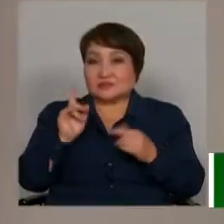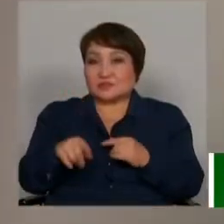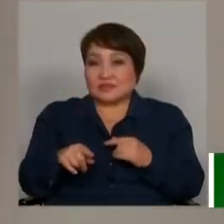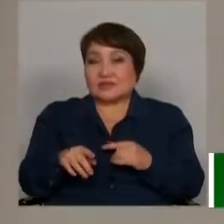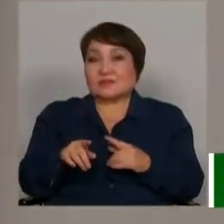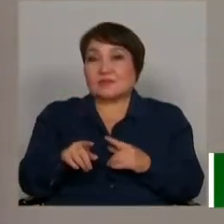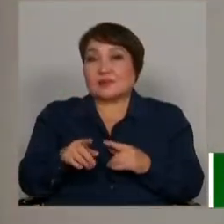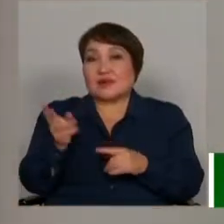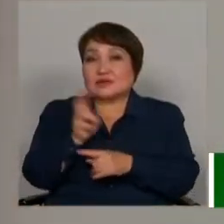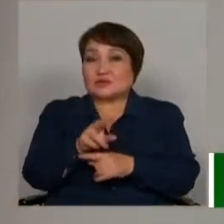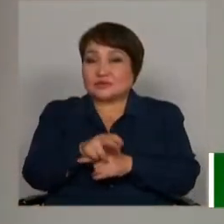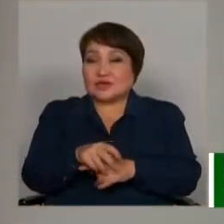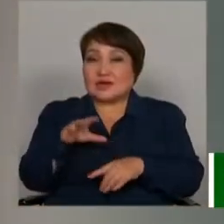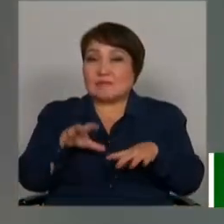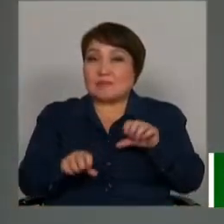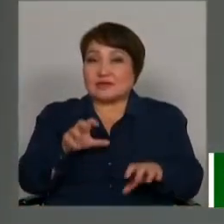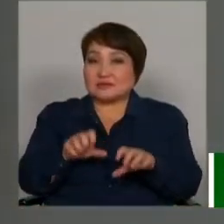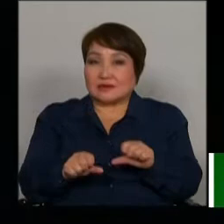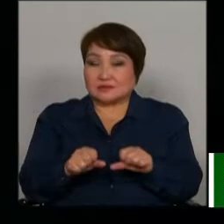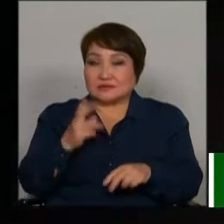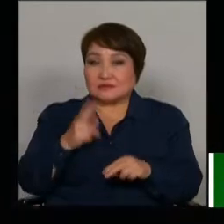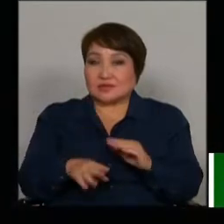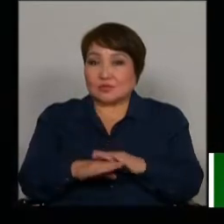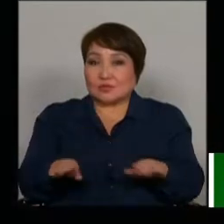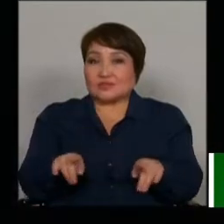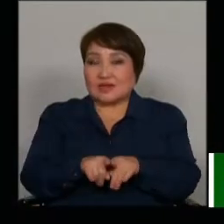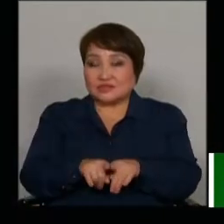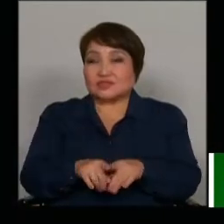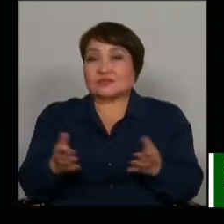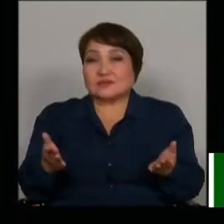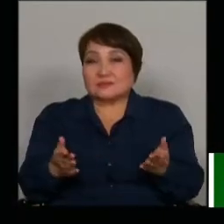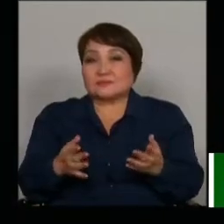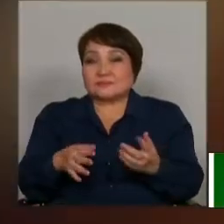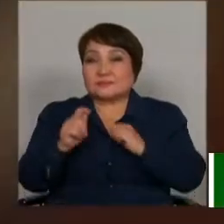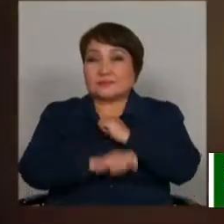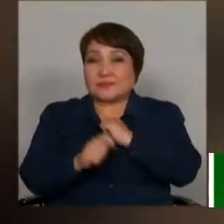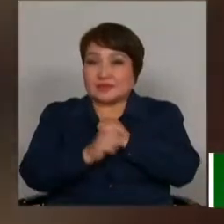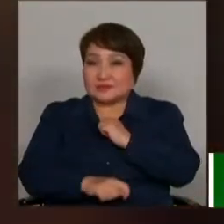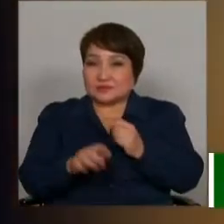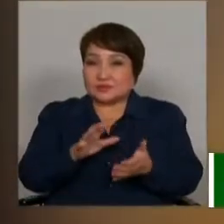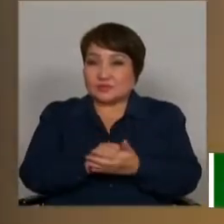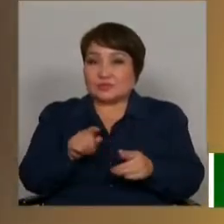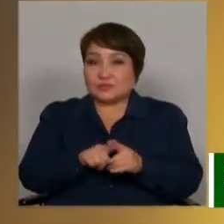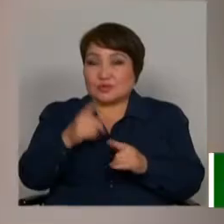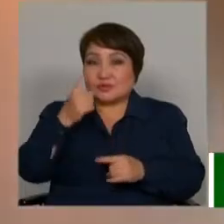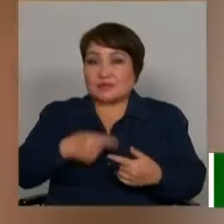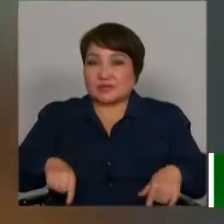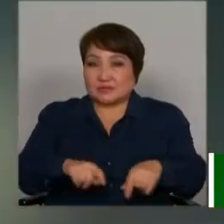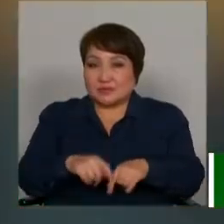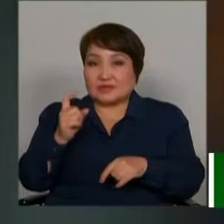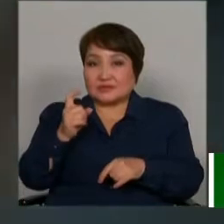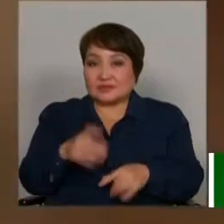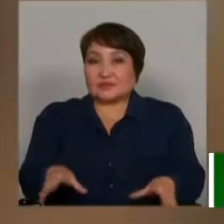келушілерге массаж жасап қана қоймай, жыныстық қатынас қызметінде көрсеткен. Оқиға орнында мекеме әкімшісімен қоса салонда жұмыс